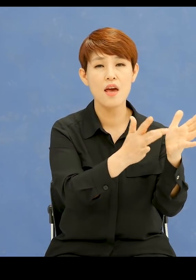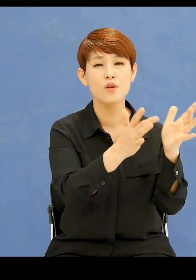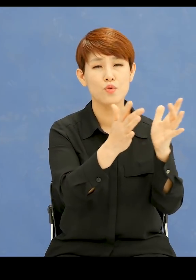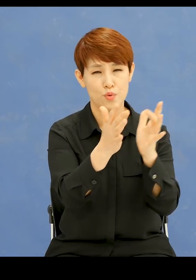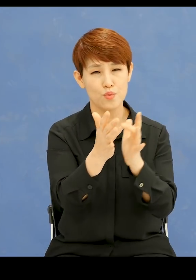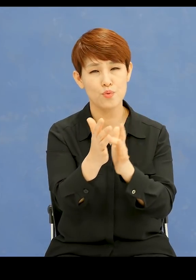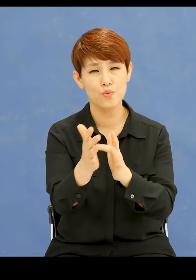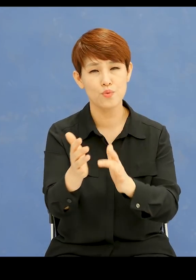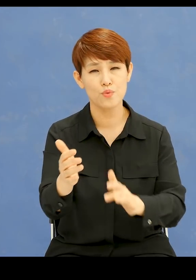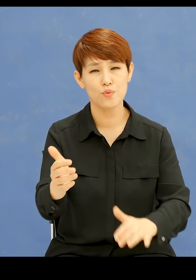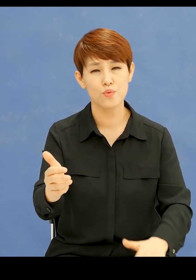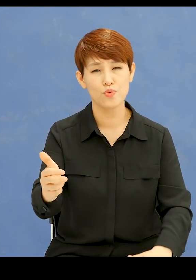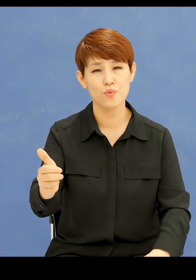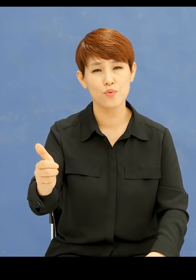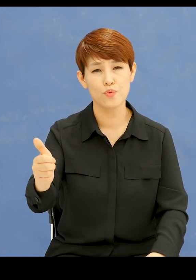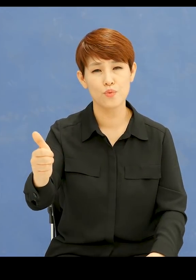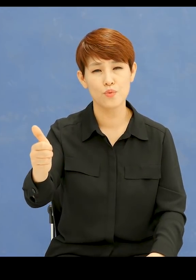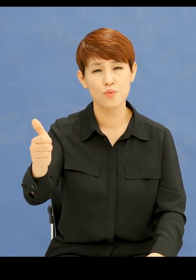예수.